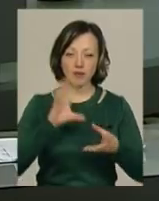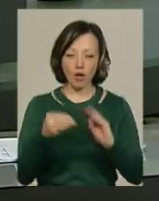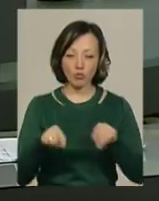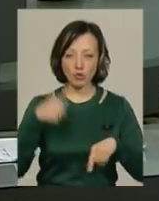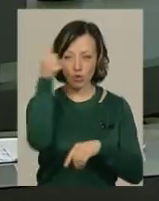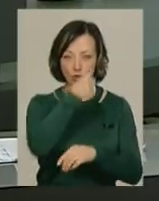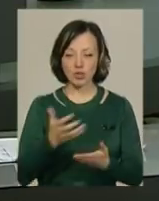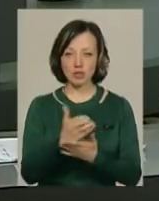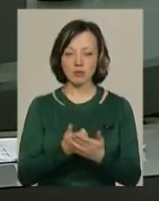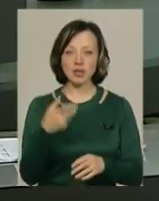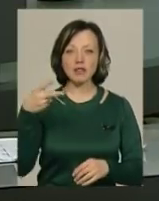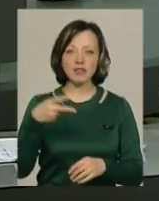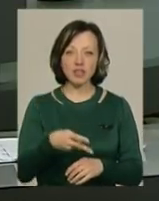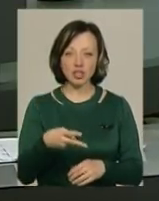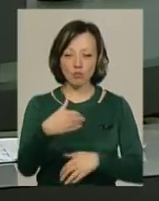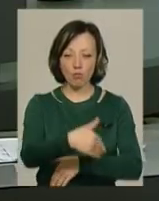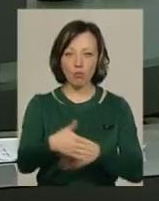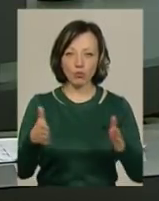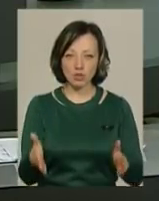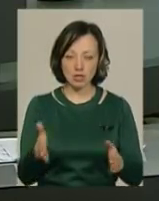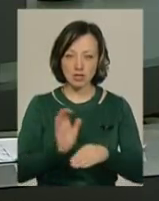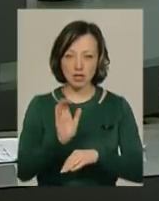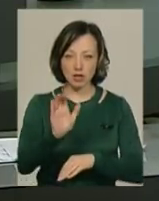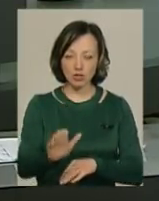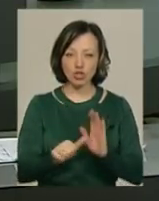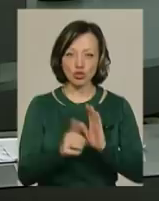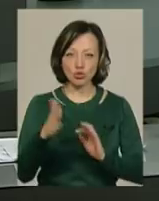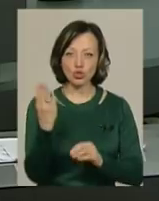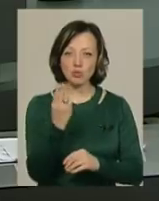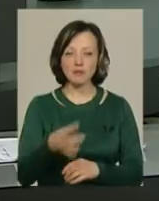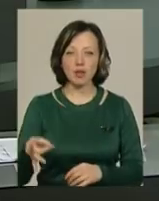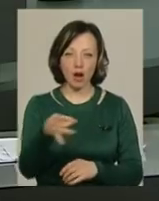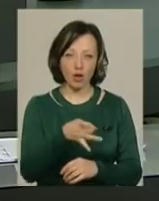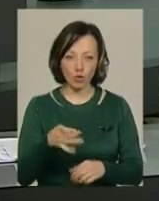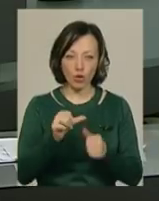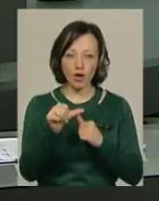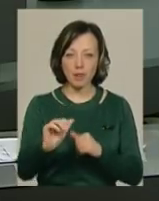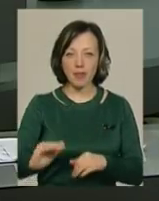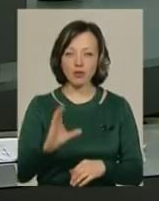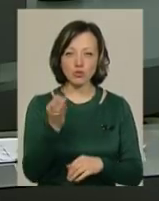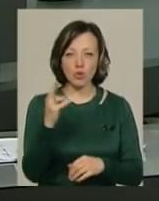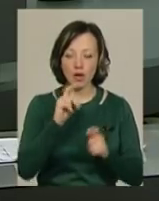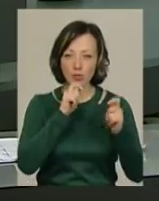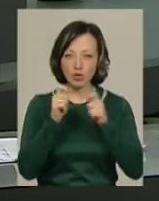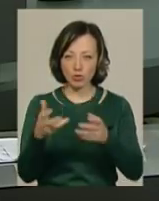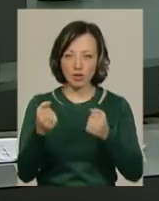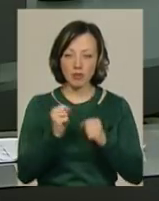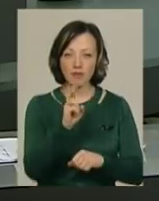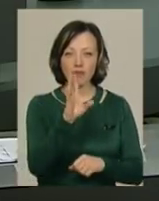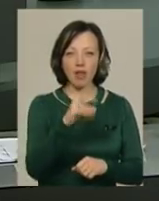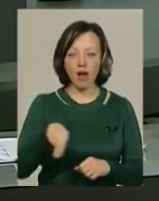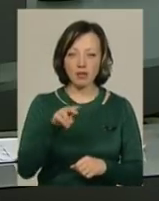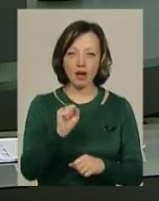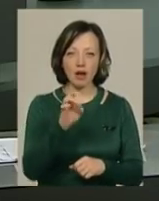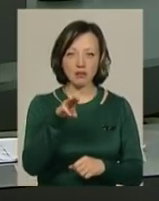року було зібрано понад 2 тисячі посилок. 6 із них доправили у Шепетівський район. Окрім маленької Соні, подарунки отримали Владислав та